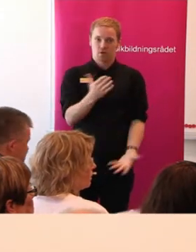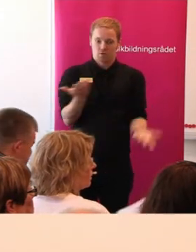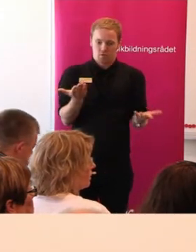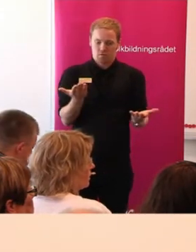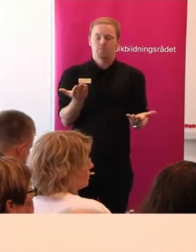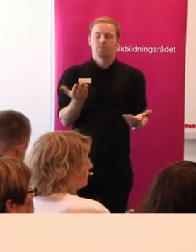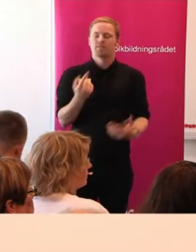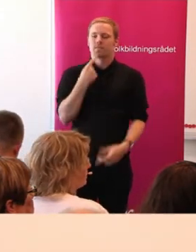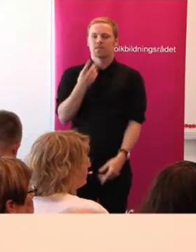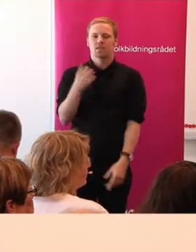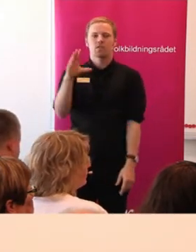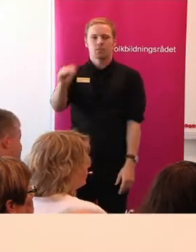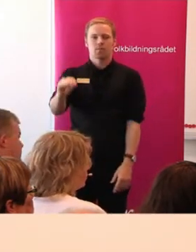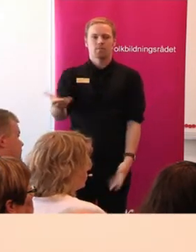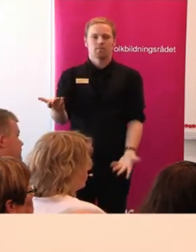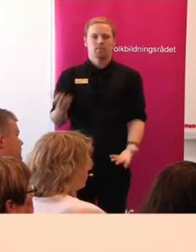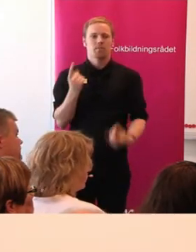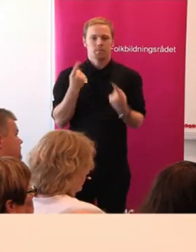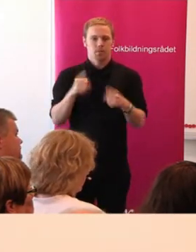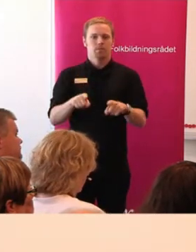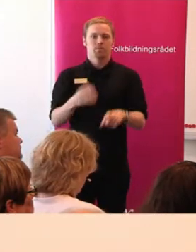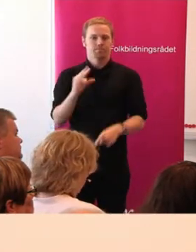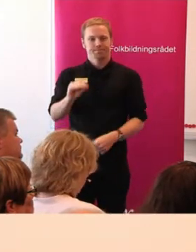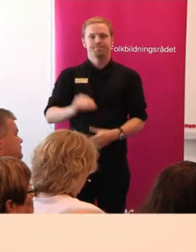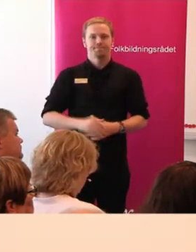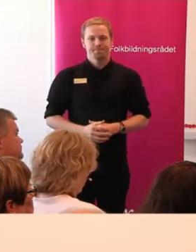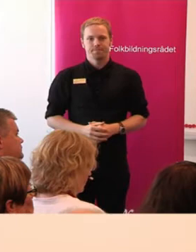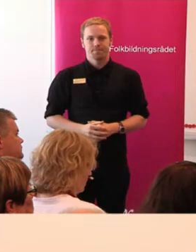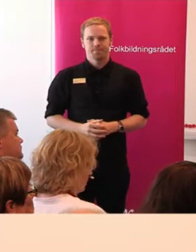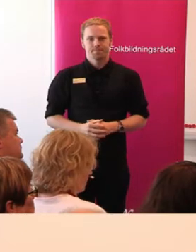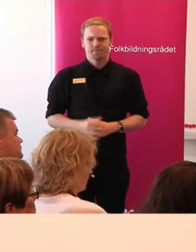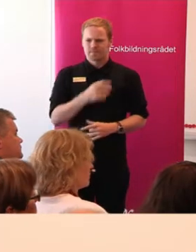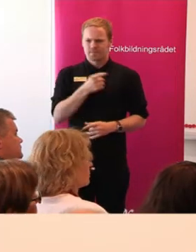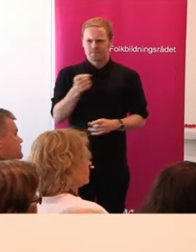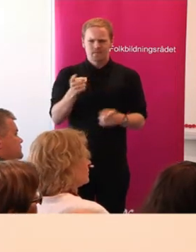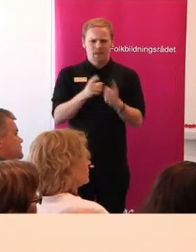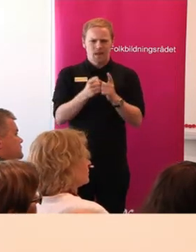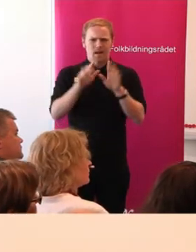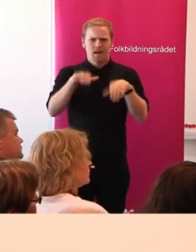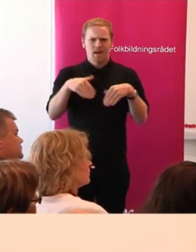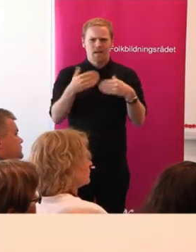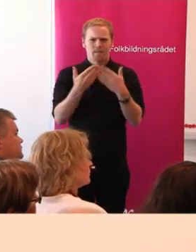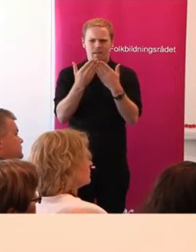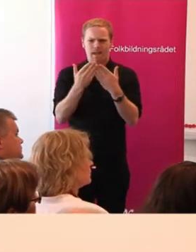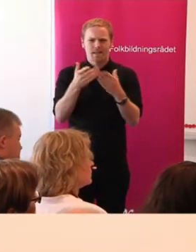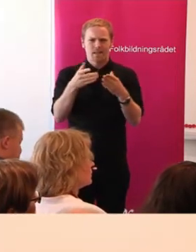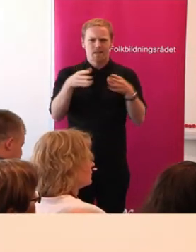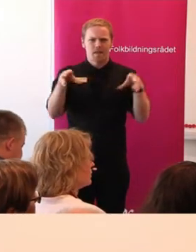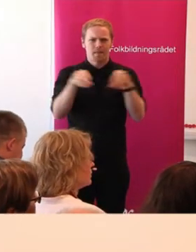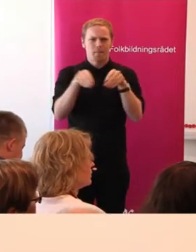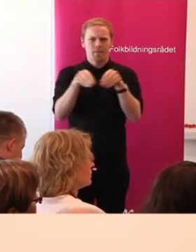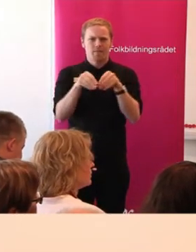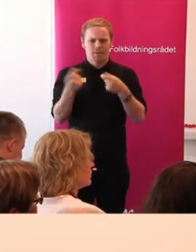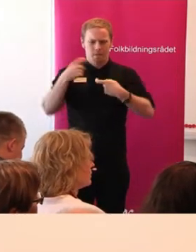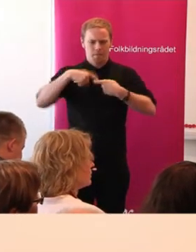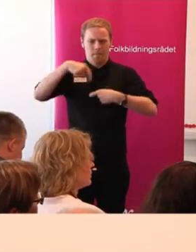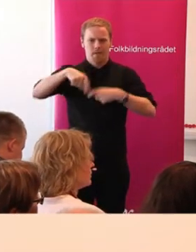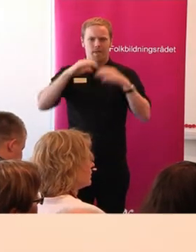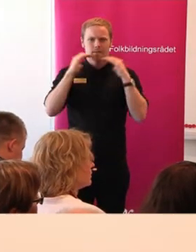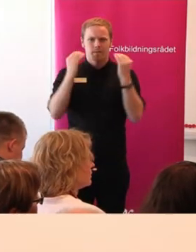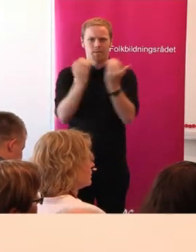av. Jag vet inte om ni har läst den sammanfattning som gjordes för det här seminariet när det pratar